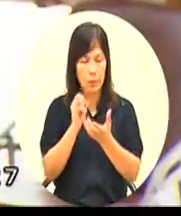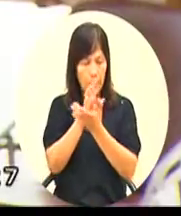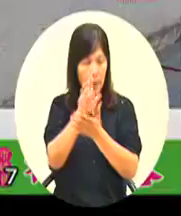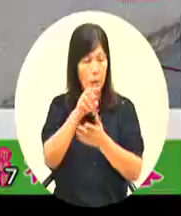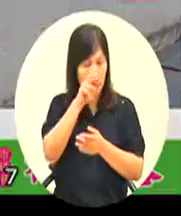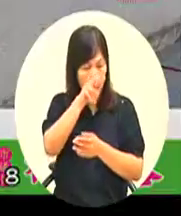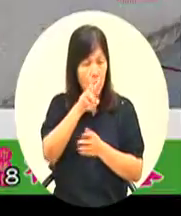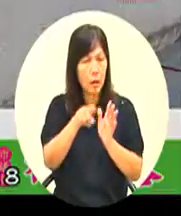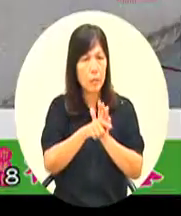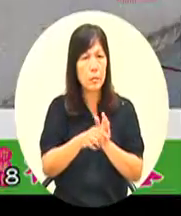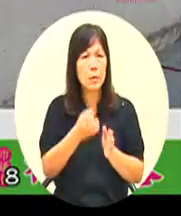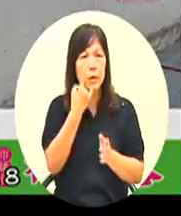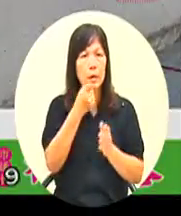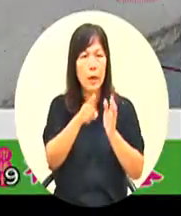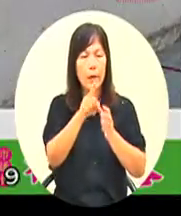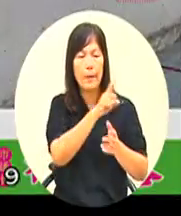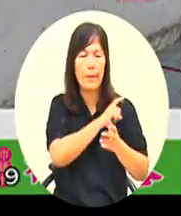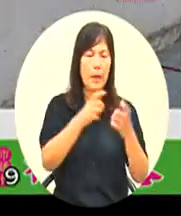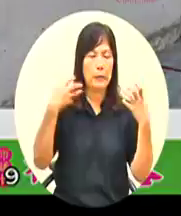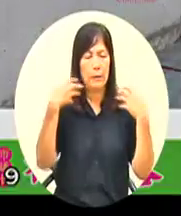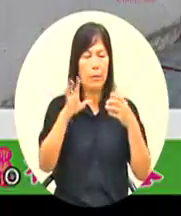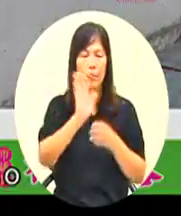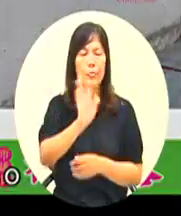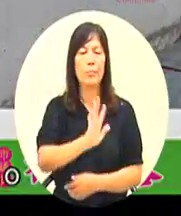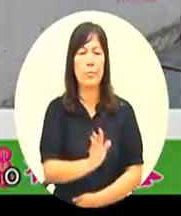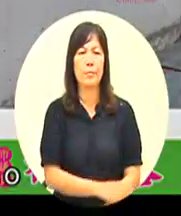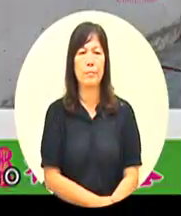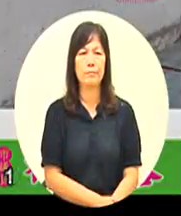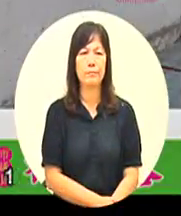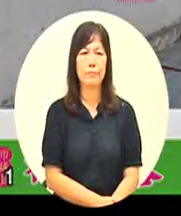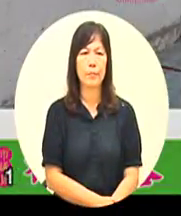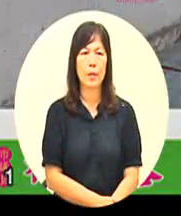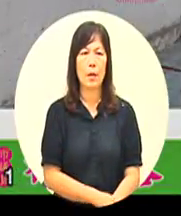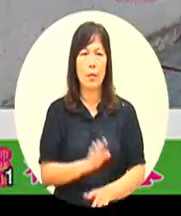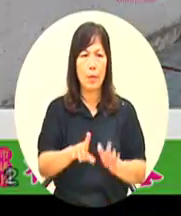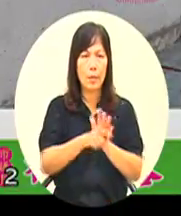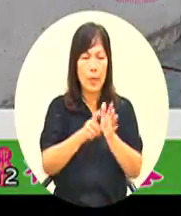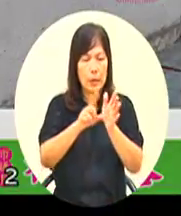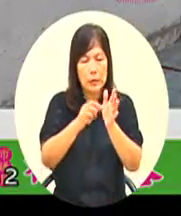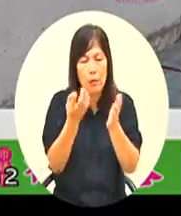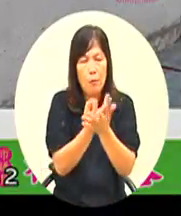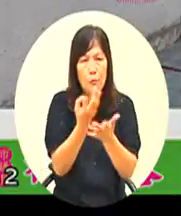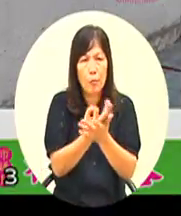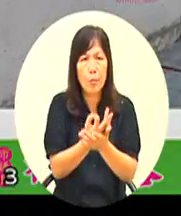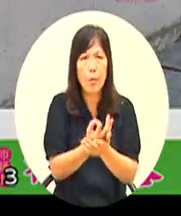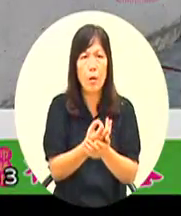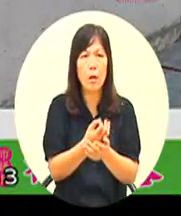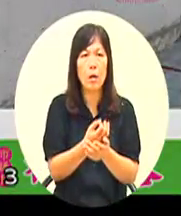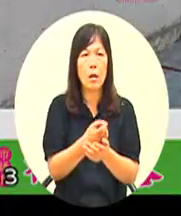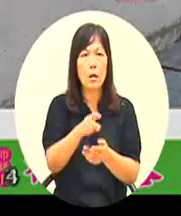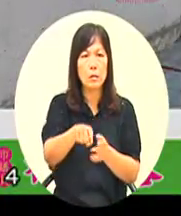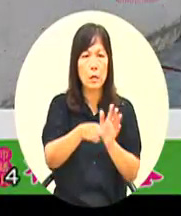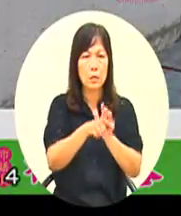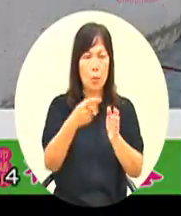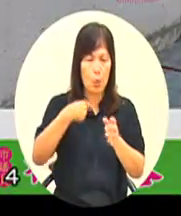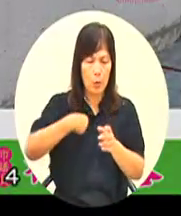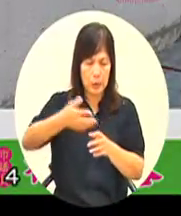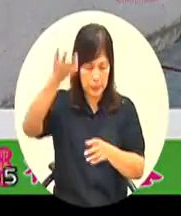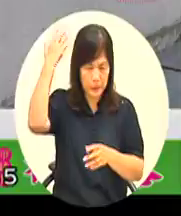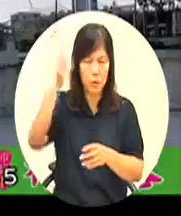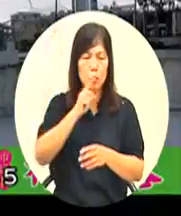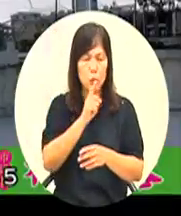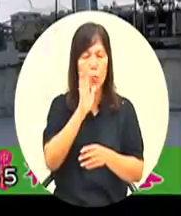下哦，你不要忙你的事情了哈。我希望说，因为我没有那么多的时间啊，这个都是我曾经讲过的事